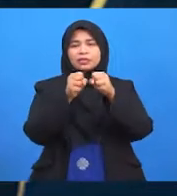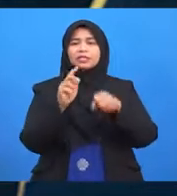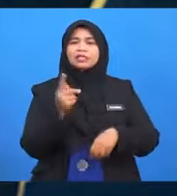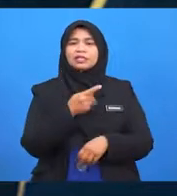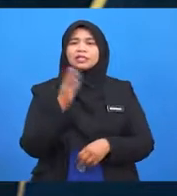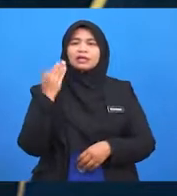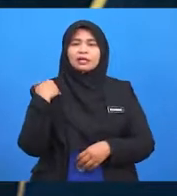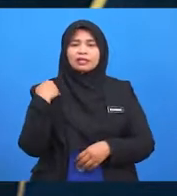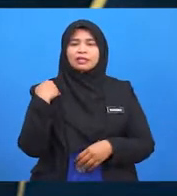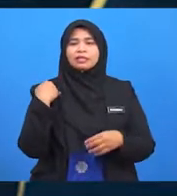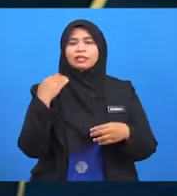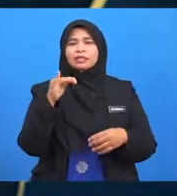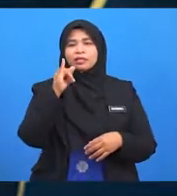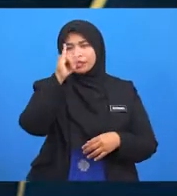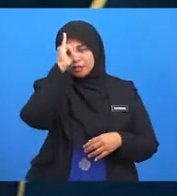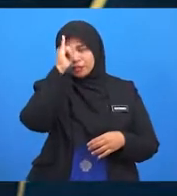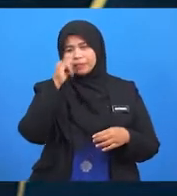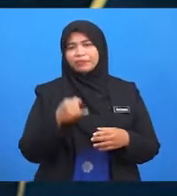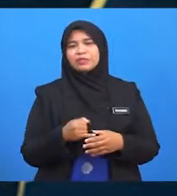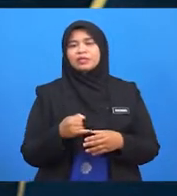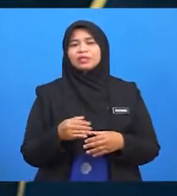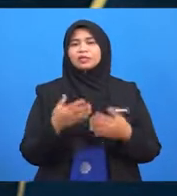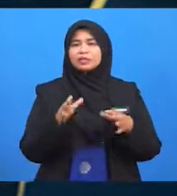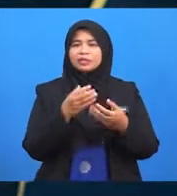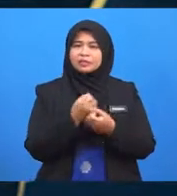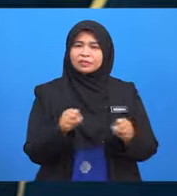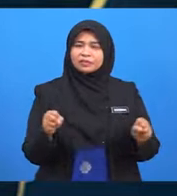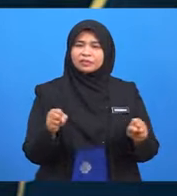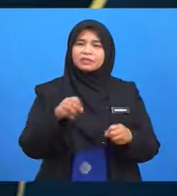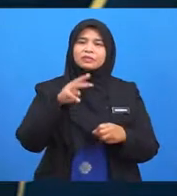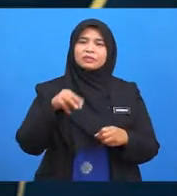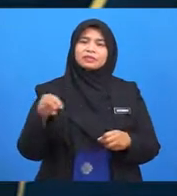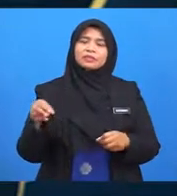para imam dan tuan nazir. Dah bersedia murid-murid?